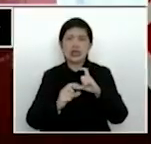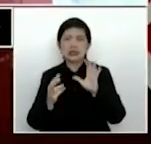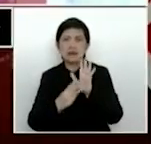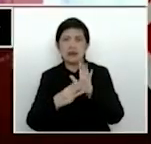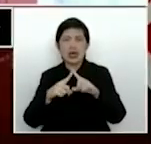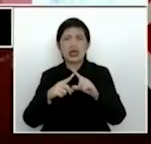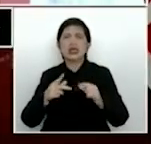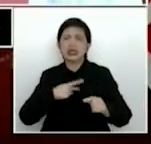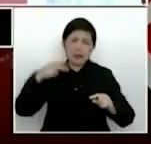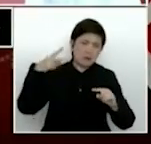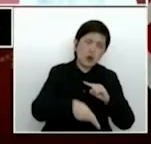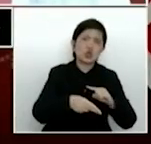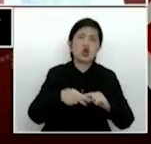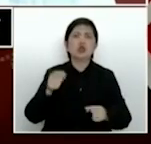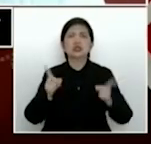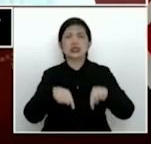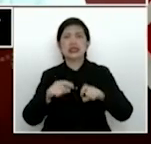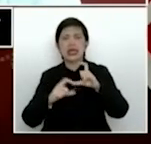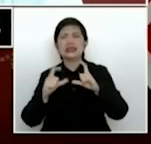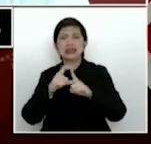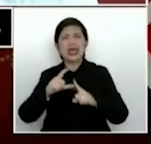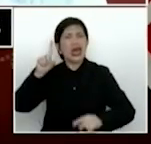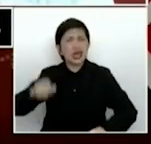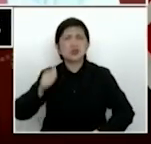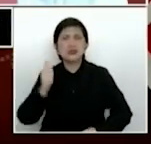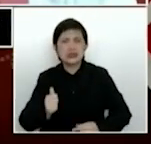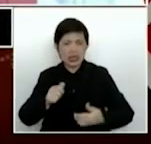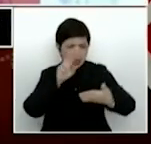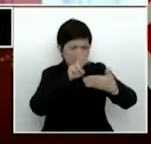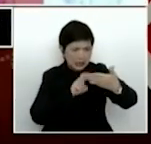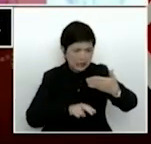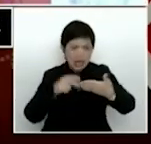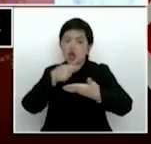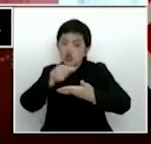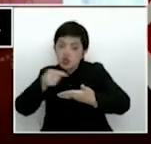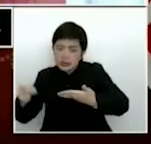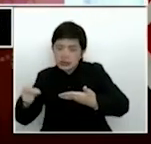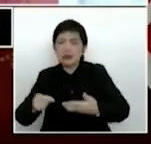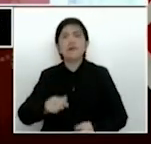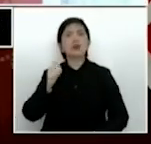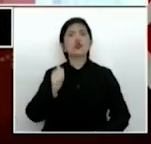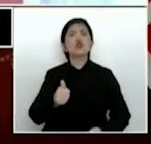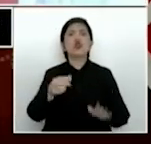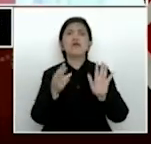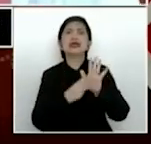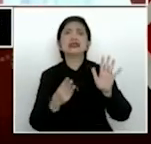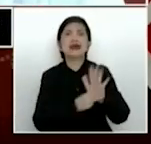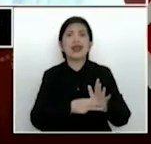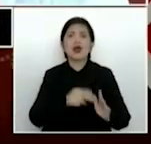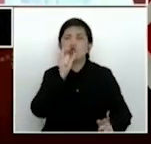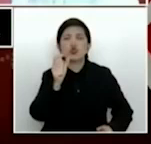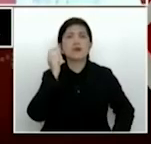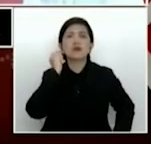SD yang paling penting adalah bisa membaca dan menulis karena memang menjadi persoalan bagi wanita bagi